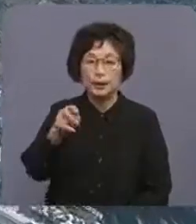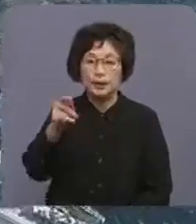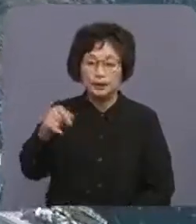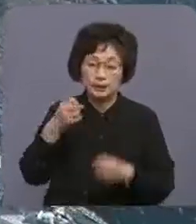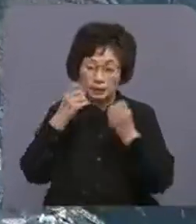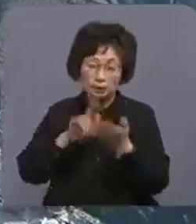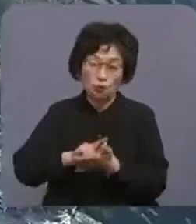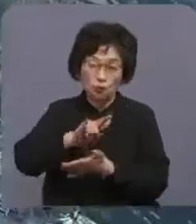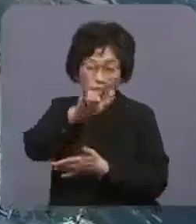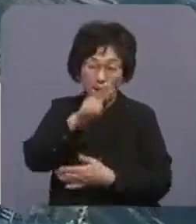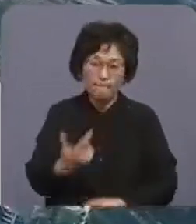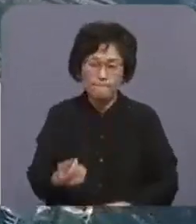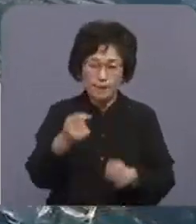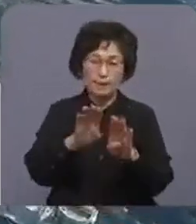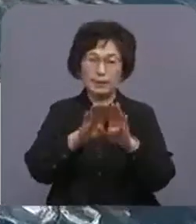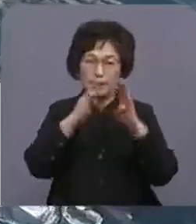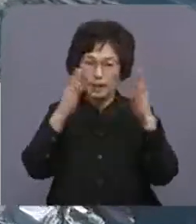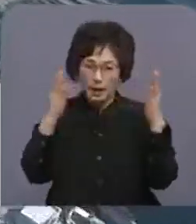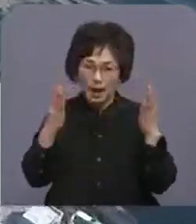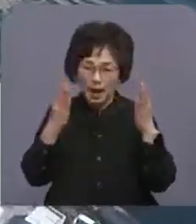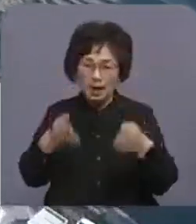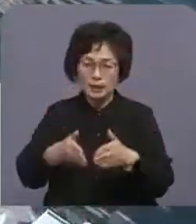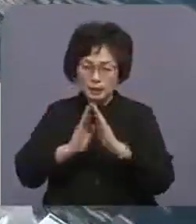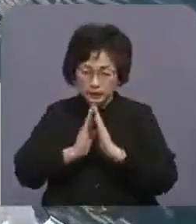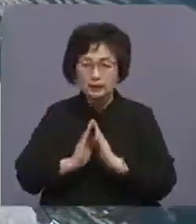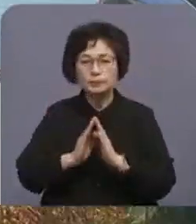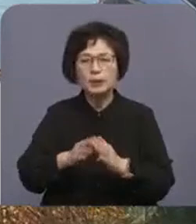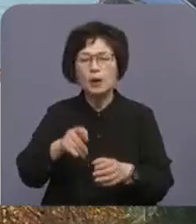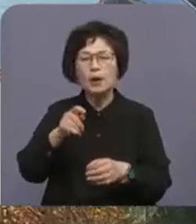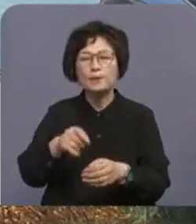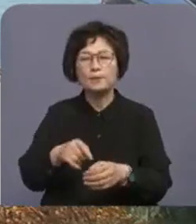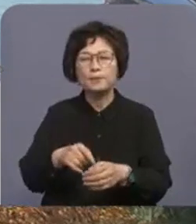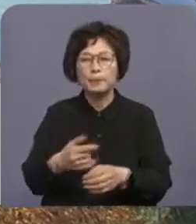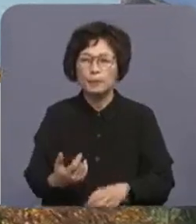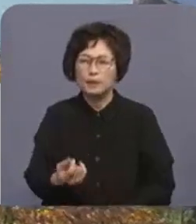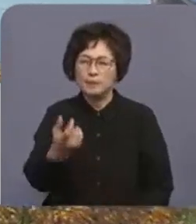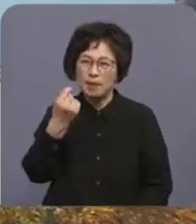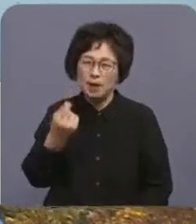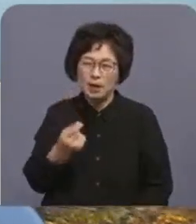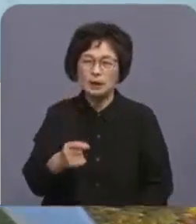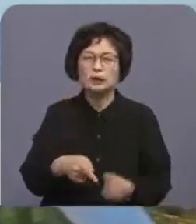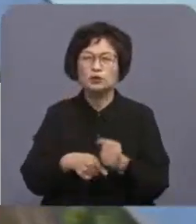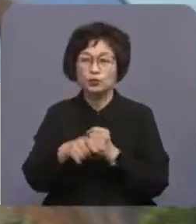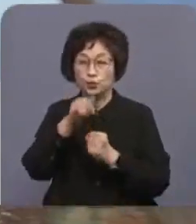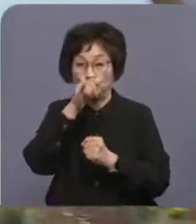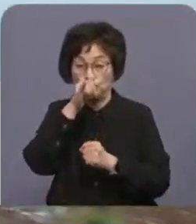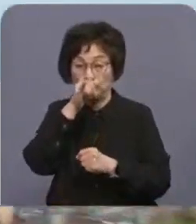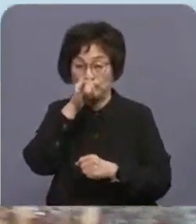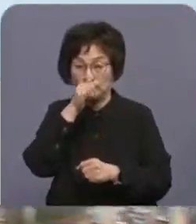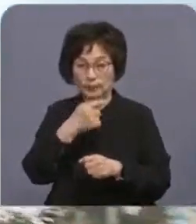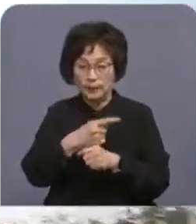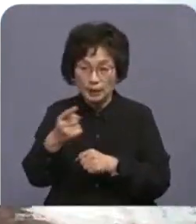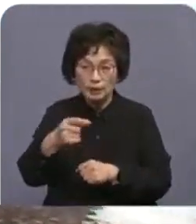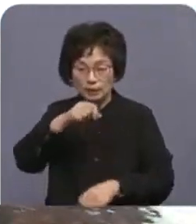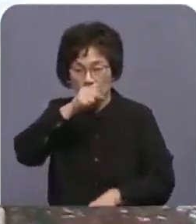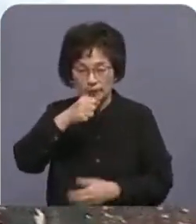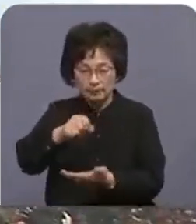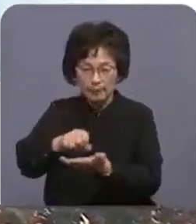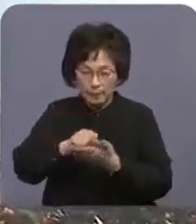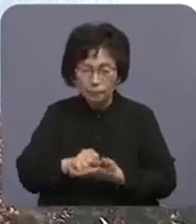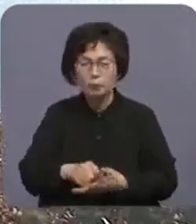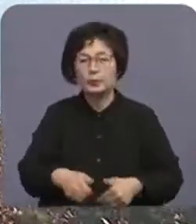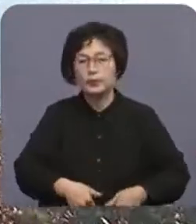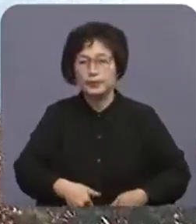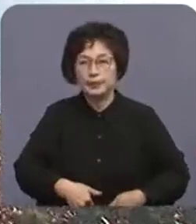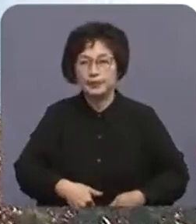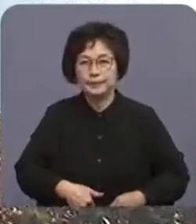가덕신공항 조기 개항의 핵심인 가덕신공항 건설공단 설립에 속도를 내는 이유입니다. 당장 내년도 예산 확보부터